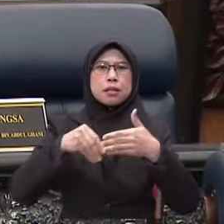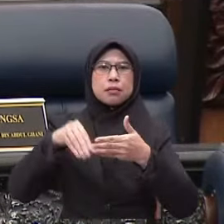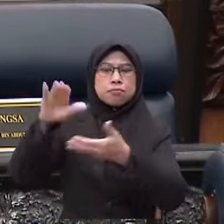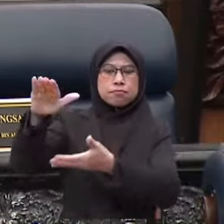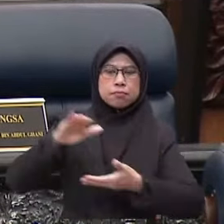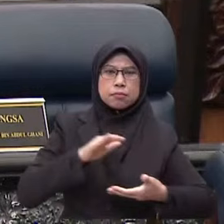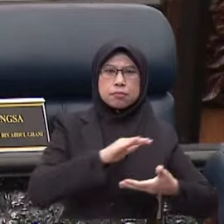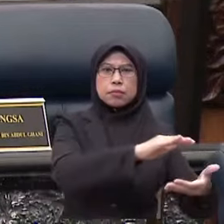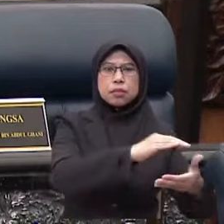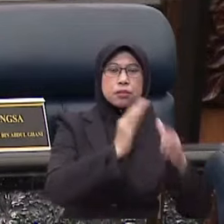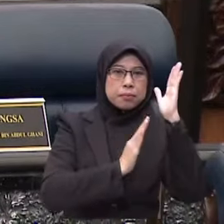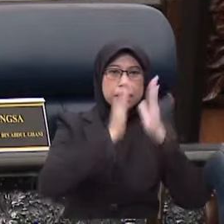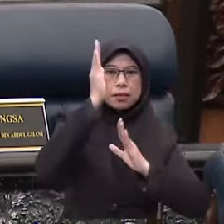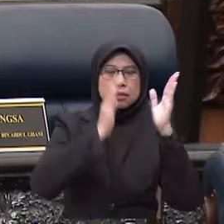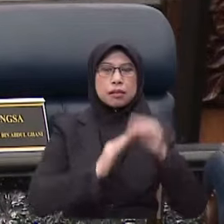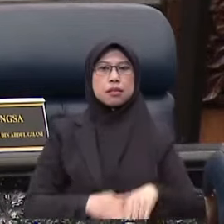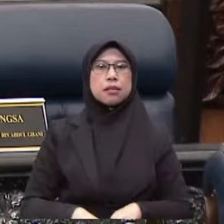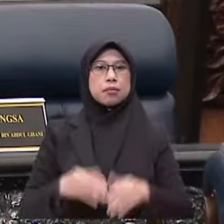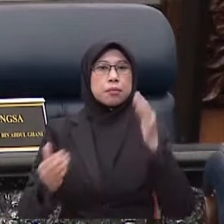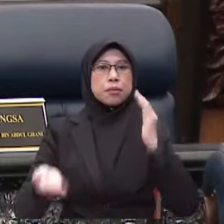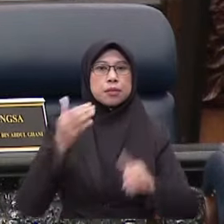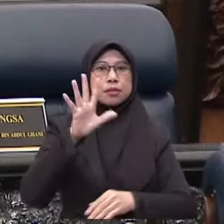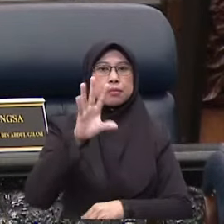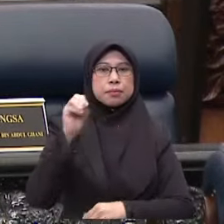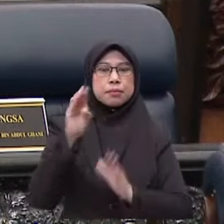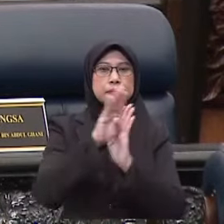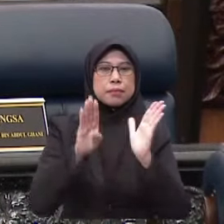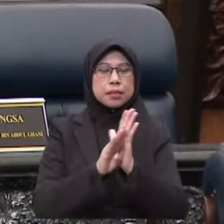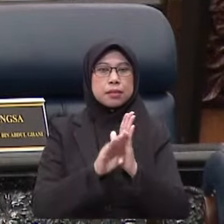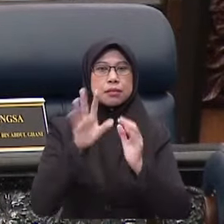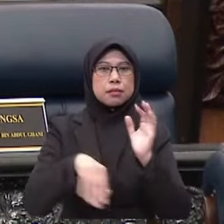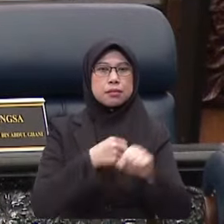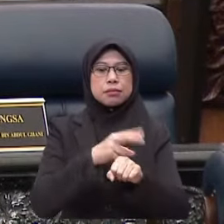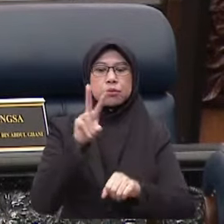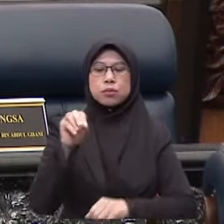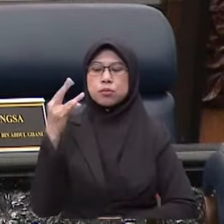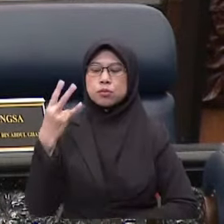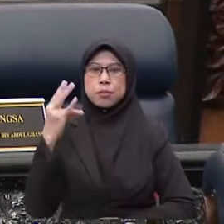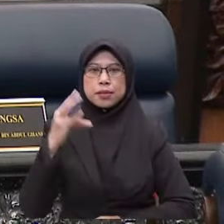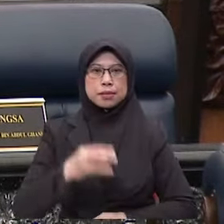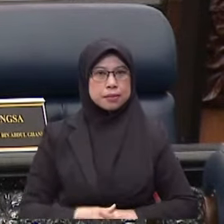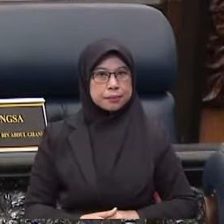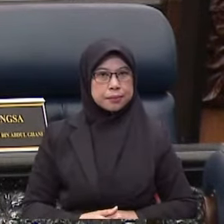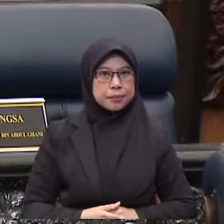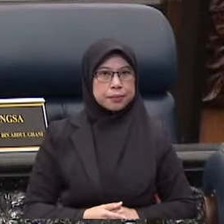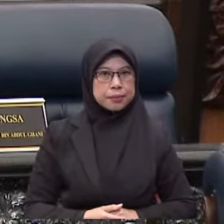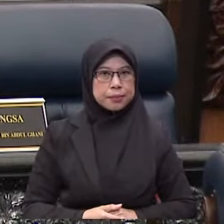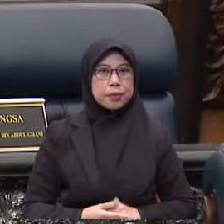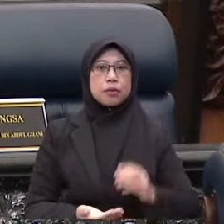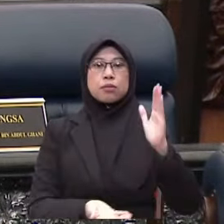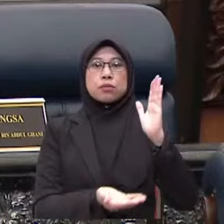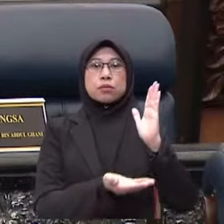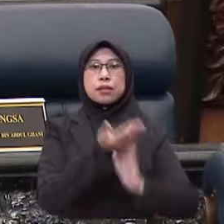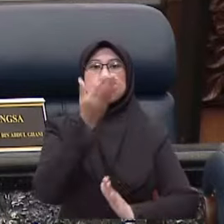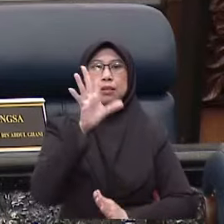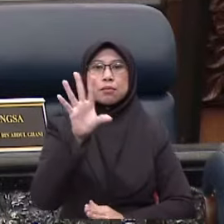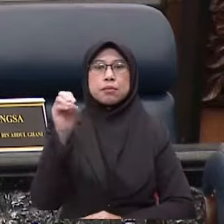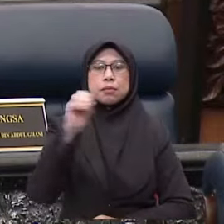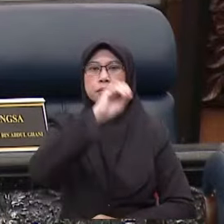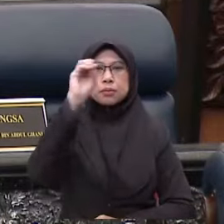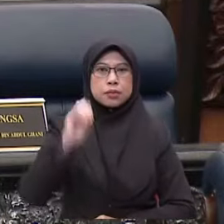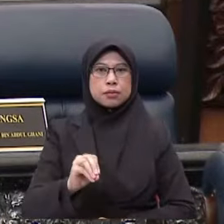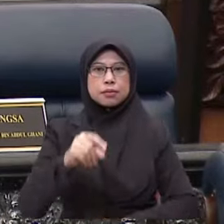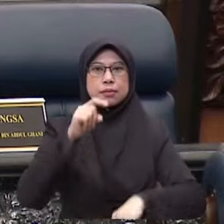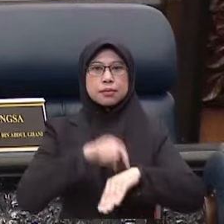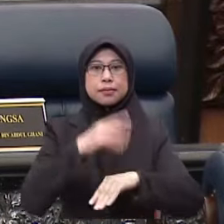berbanding 50 bilion pada tahun 2017 itu kenaikan hampir 50%